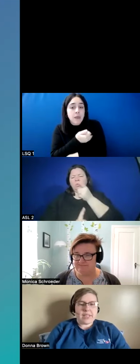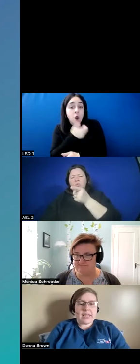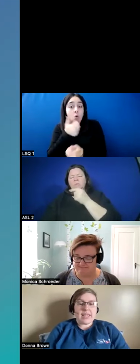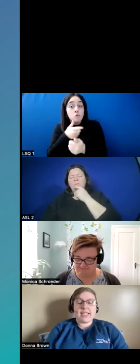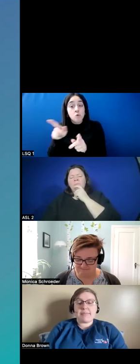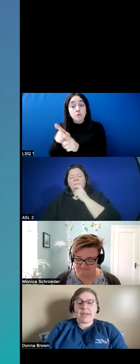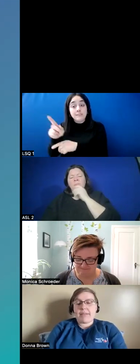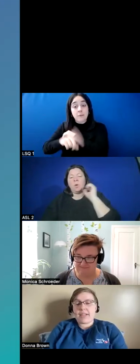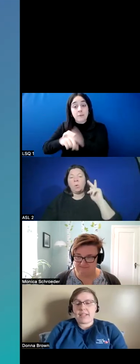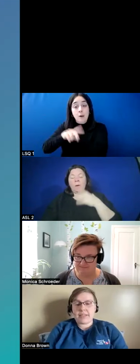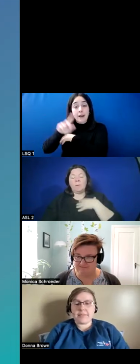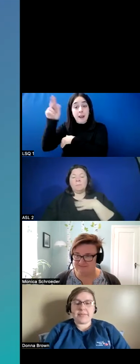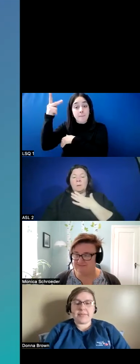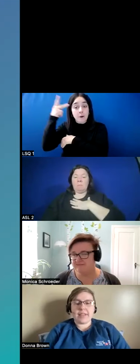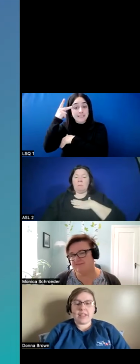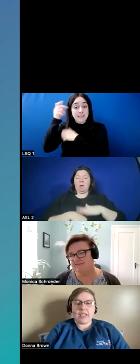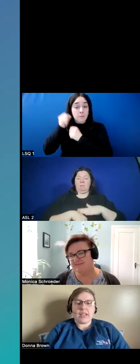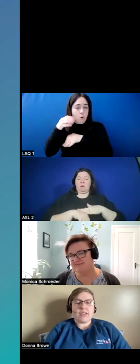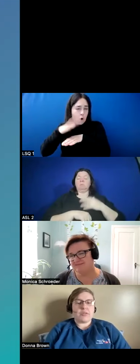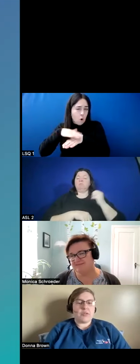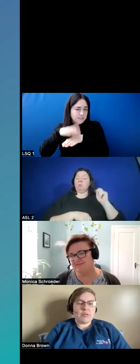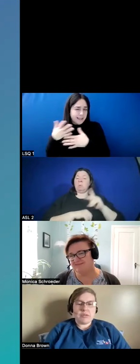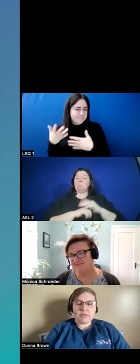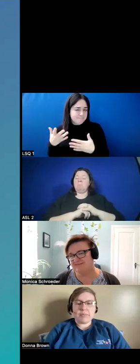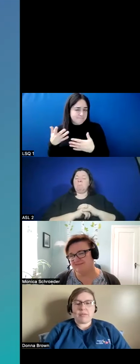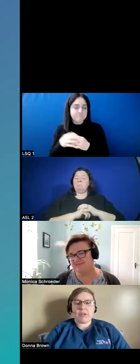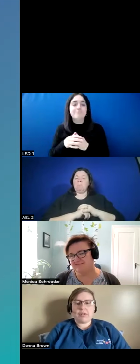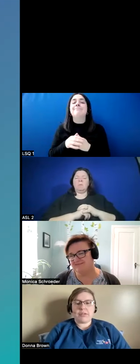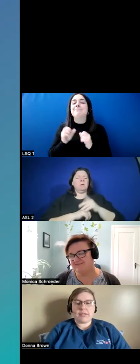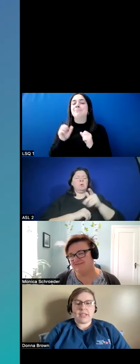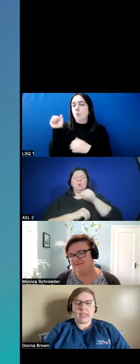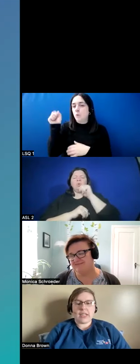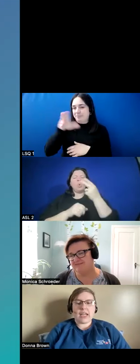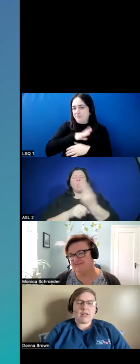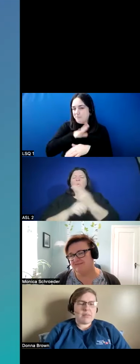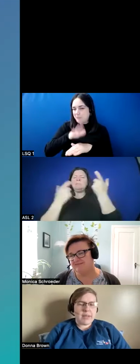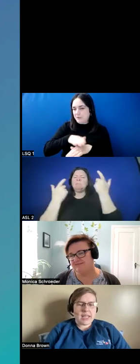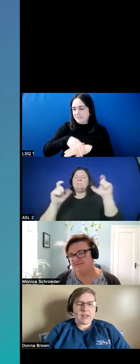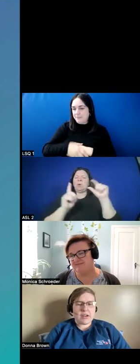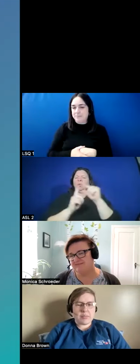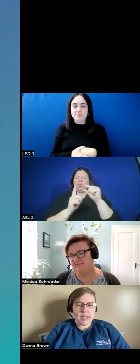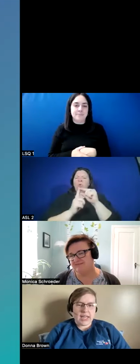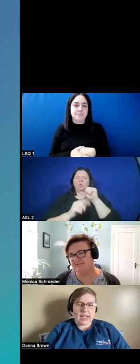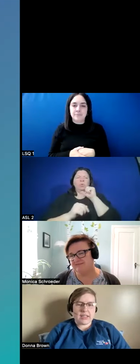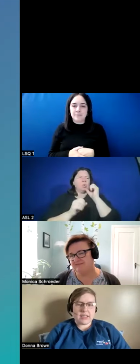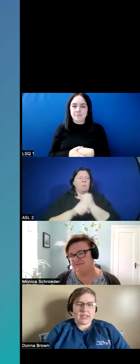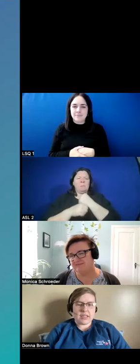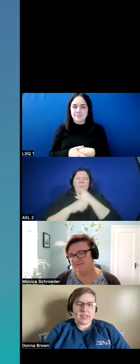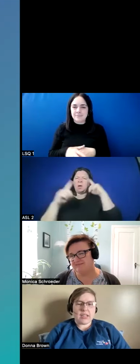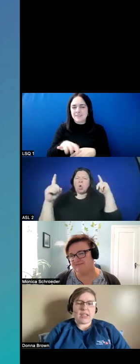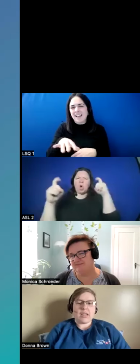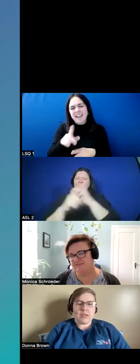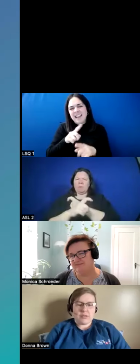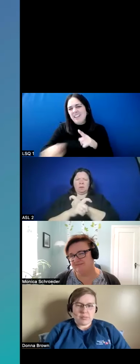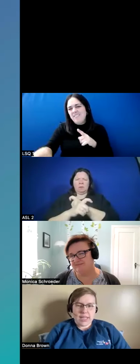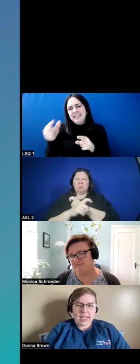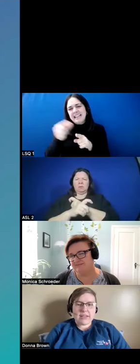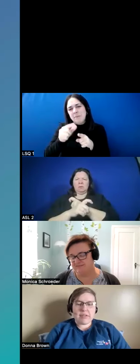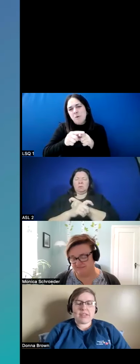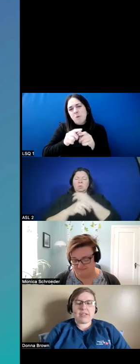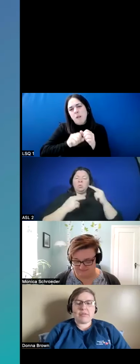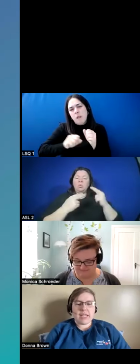soins de santé? Alors, voici mon conseil. Ne choisissez pas des mots qui sont trop longs et ne rendez pas les choses